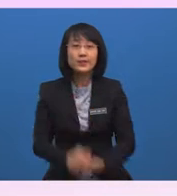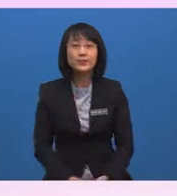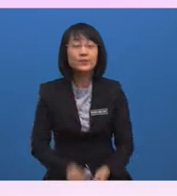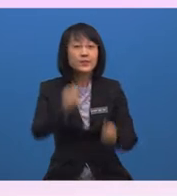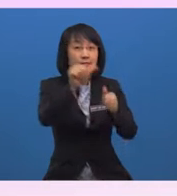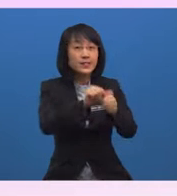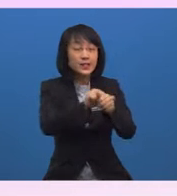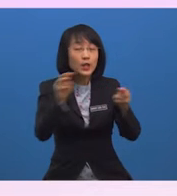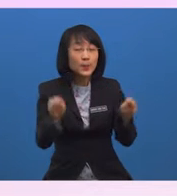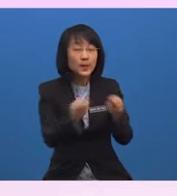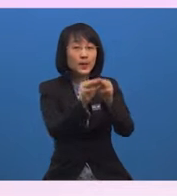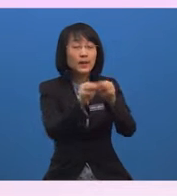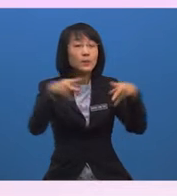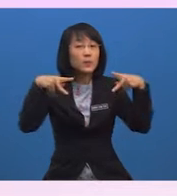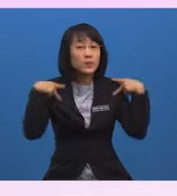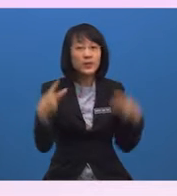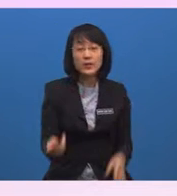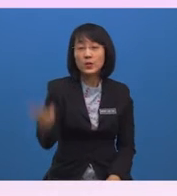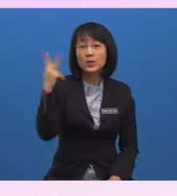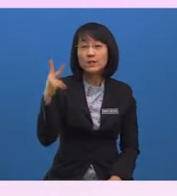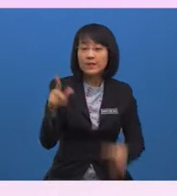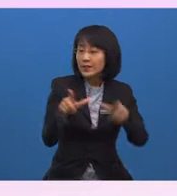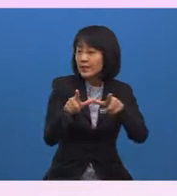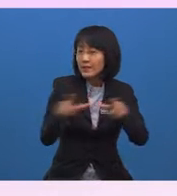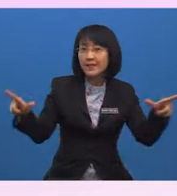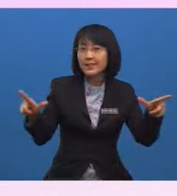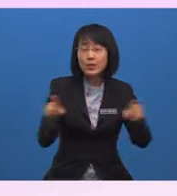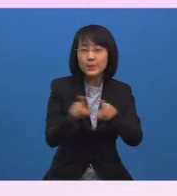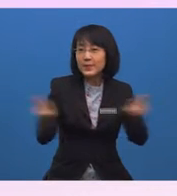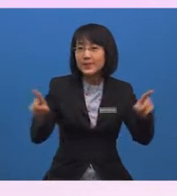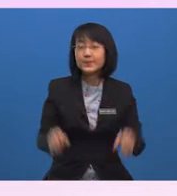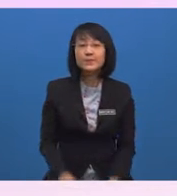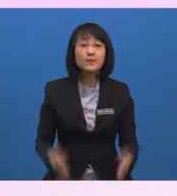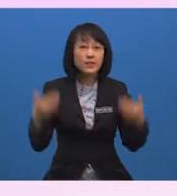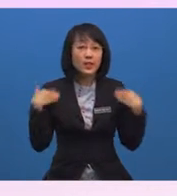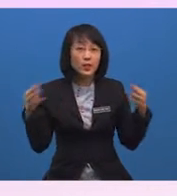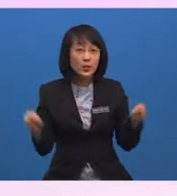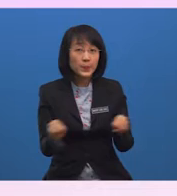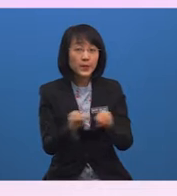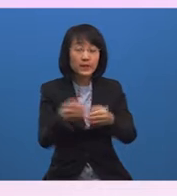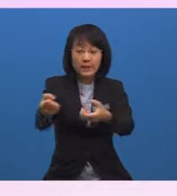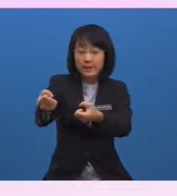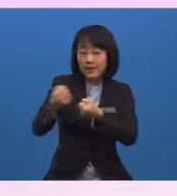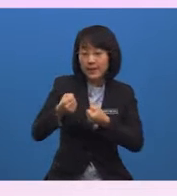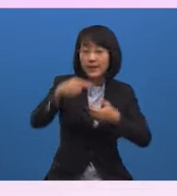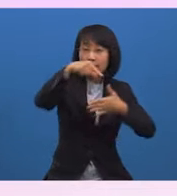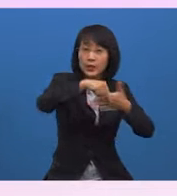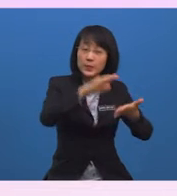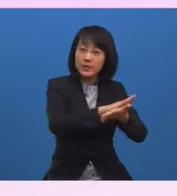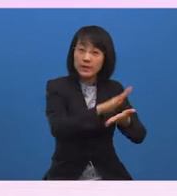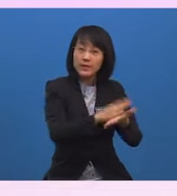mempunyai kekuatan yang berbeza. Ada magnet menarik klip kertas yang banyak